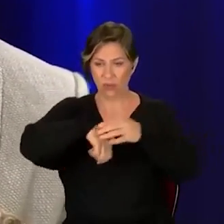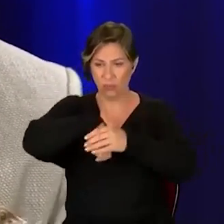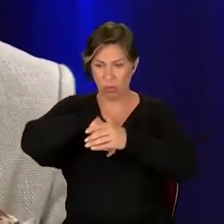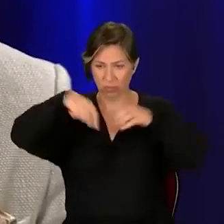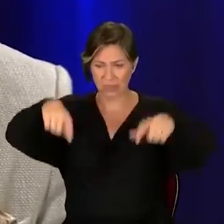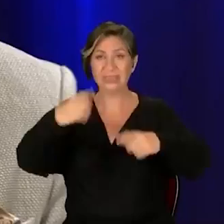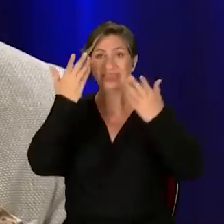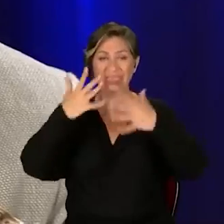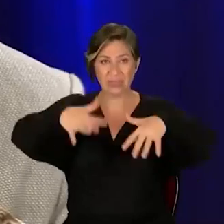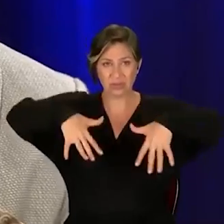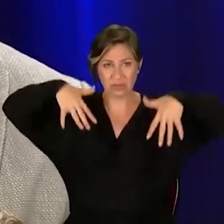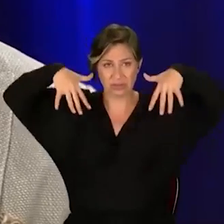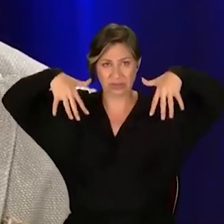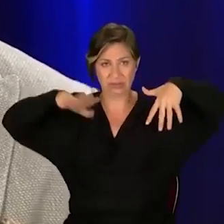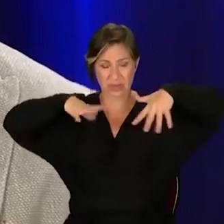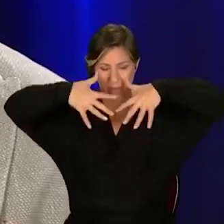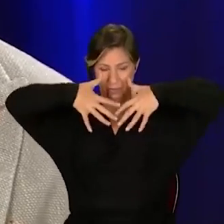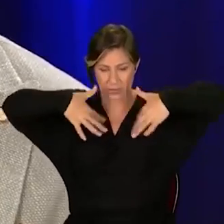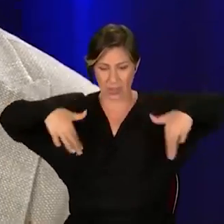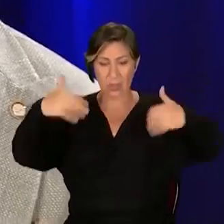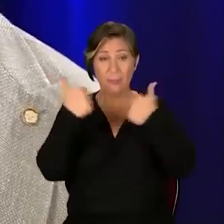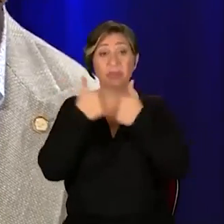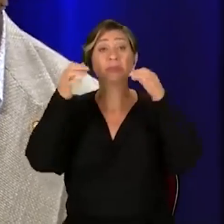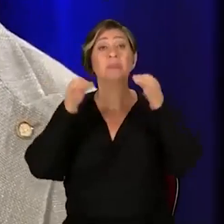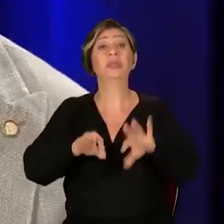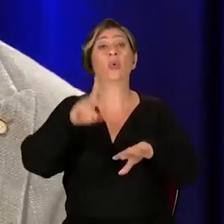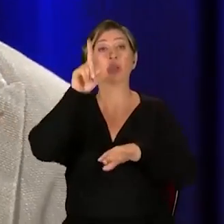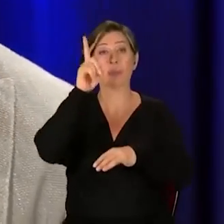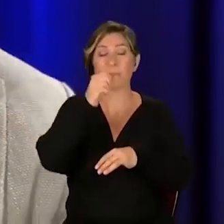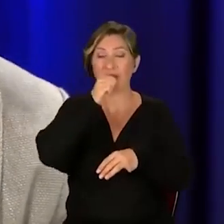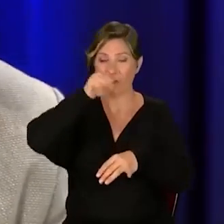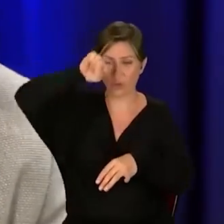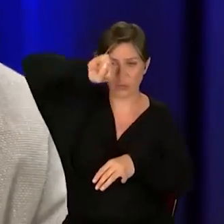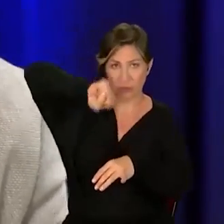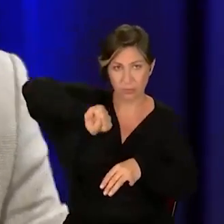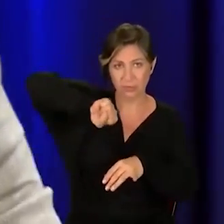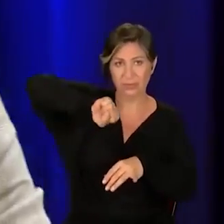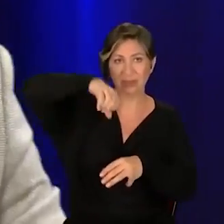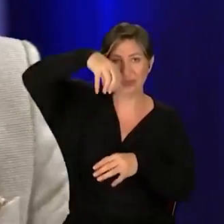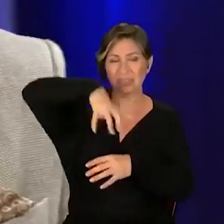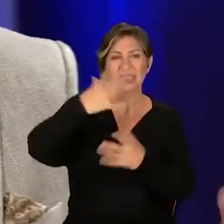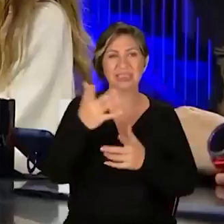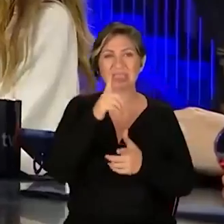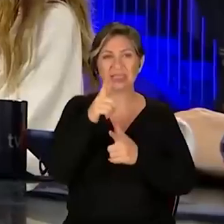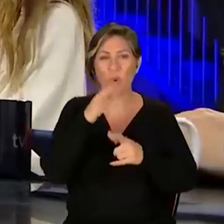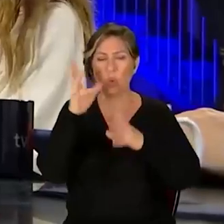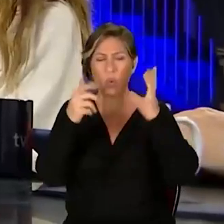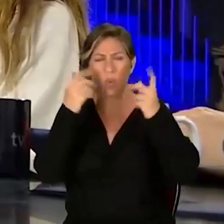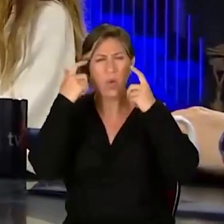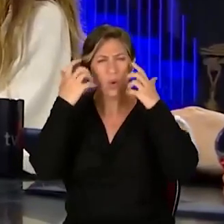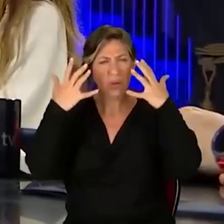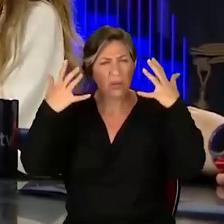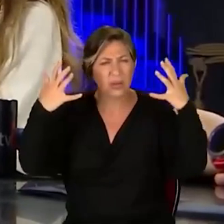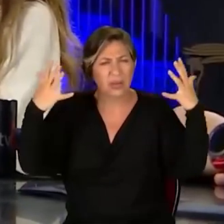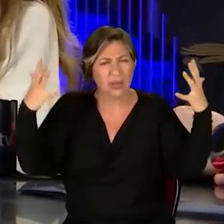var. Seyircilerin olduğu sırada, maç başlamadığı sürede oraya bir tane mikrofon koysanız nasıl bir ses gelir? Her taraftan uğultular gelir